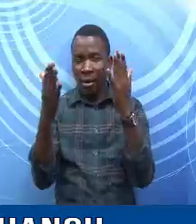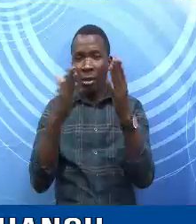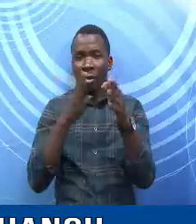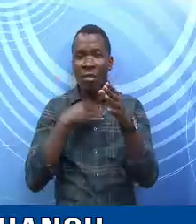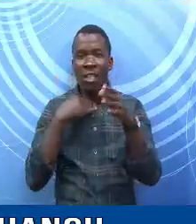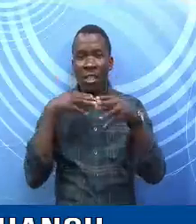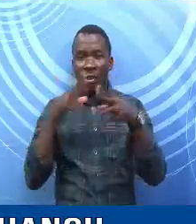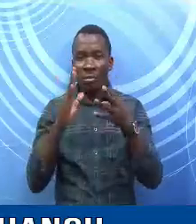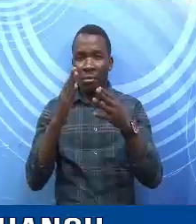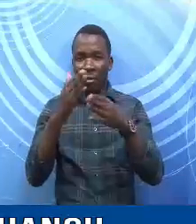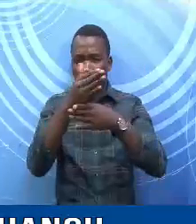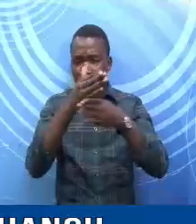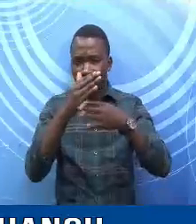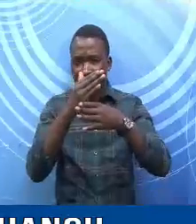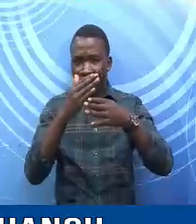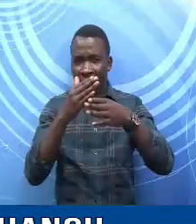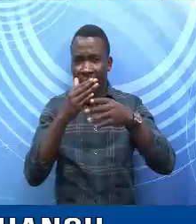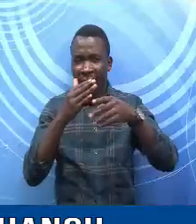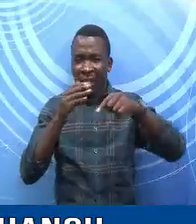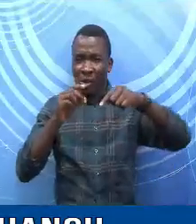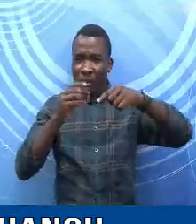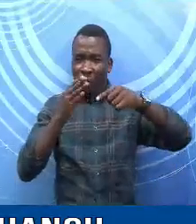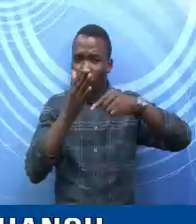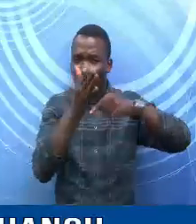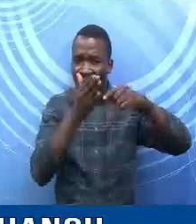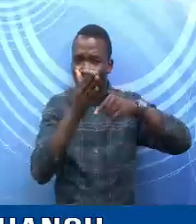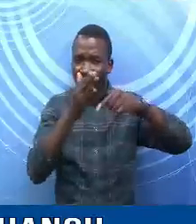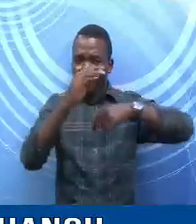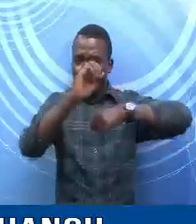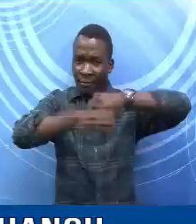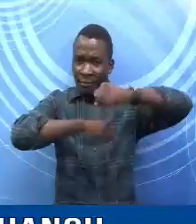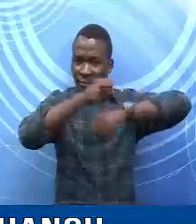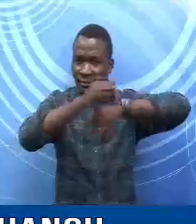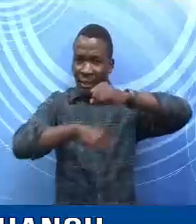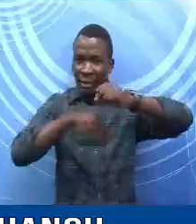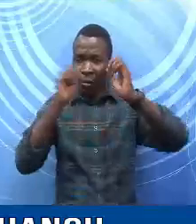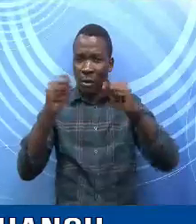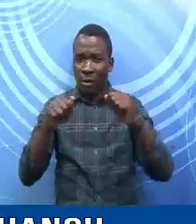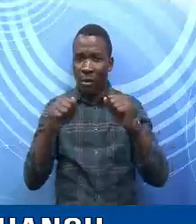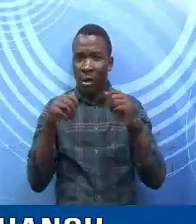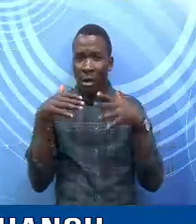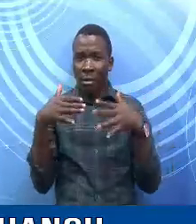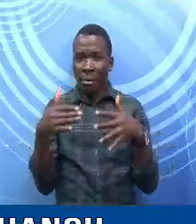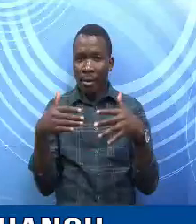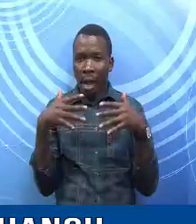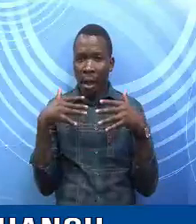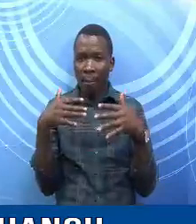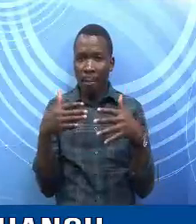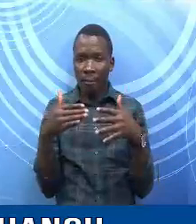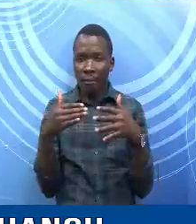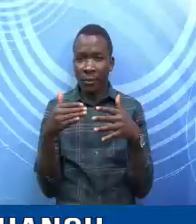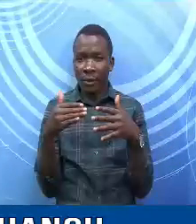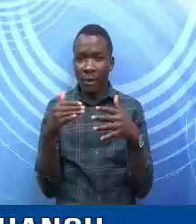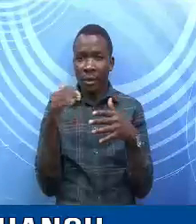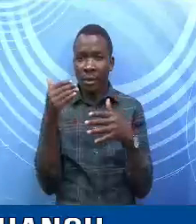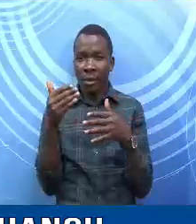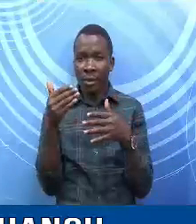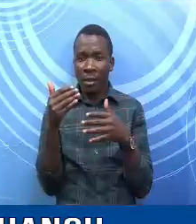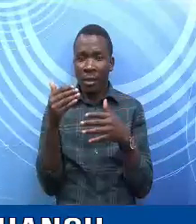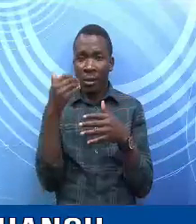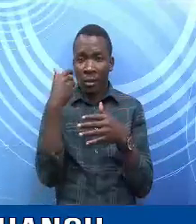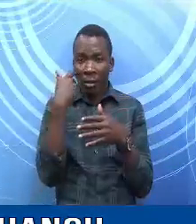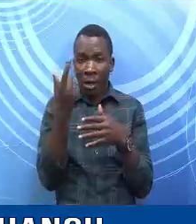ikomeye kugira ngo abashe nibura guhumeka rero twinjiye tuje guhaha ariko dusanga hakinguye